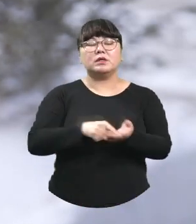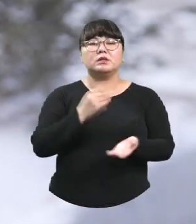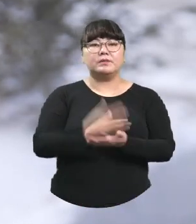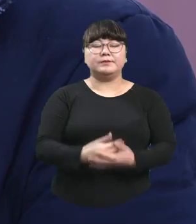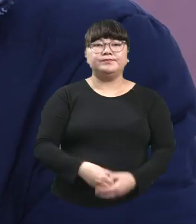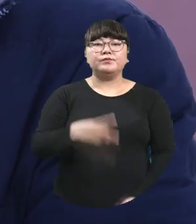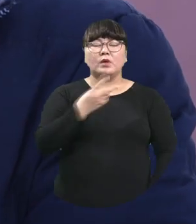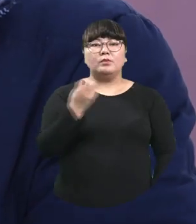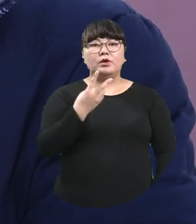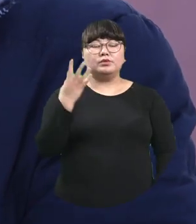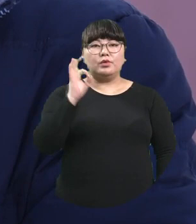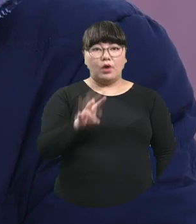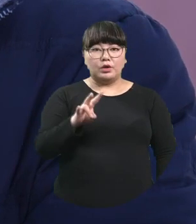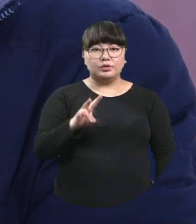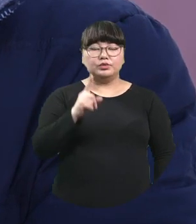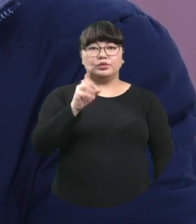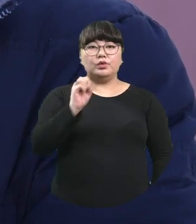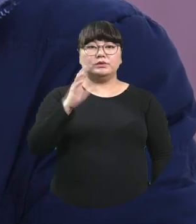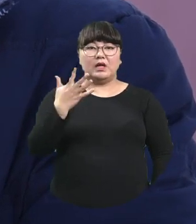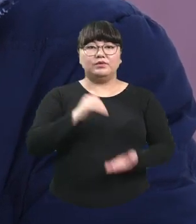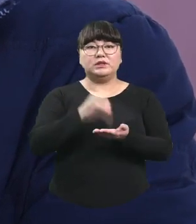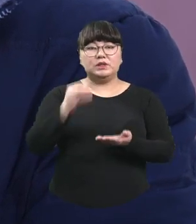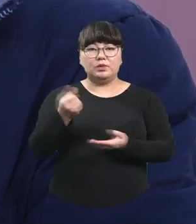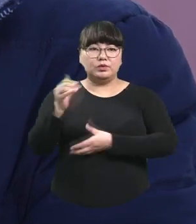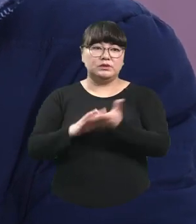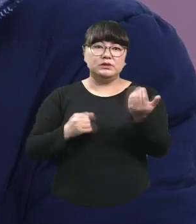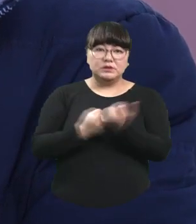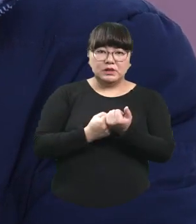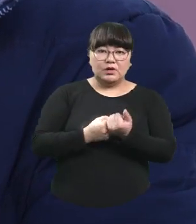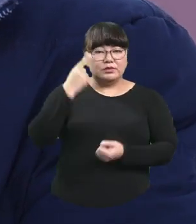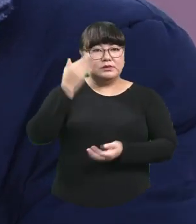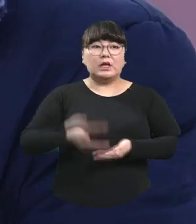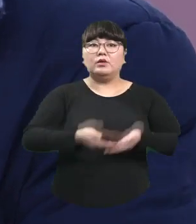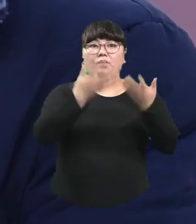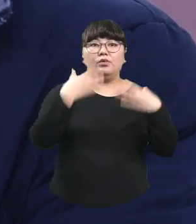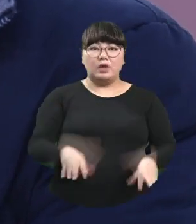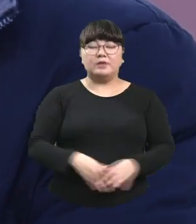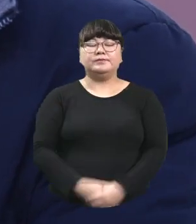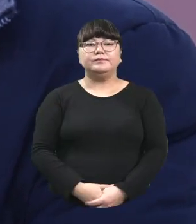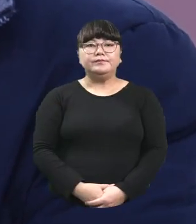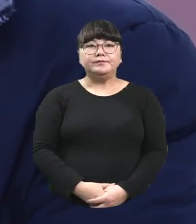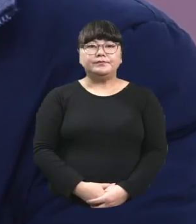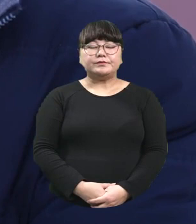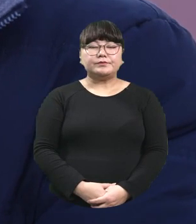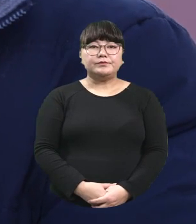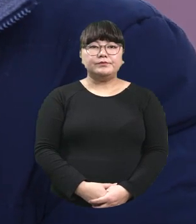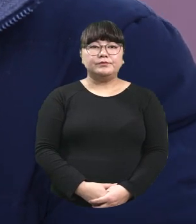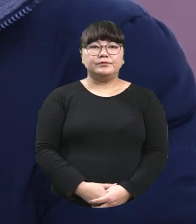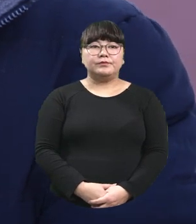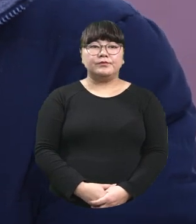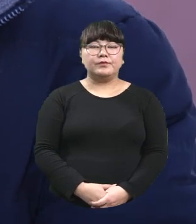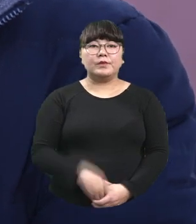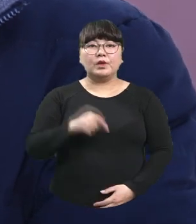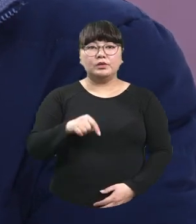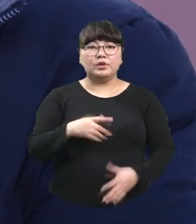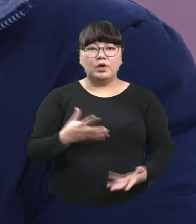шаардлагатай байгаад байна. Одоо 2024 онд гэхэд 105 тэрбум төгрөгийн хөрөнгө оруулалтыг санал өгсөн гэж сангийн амд хөрөнгө